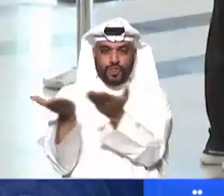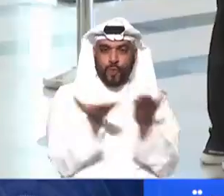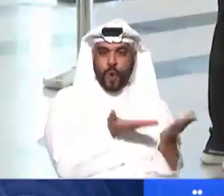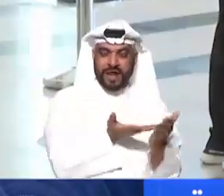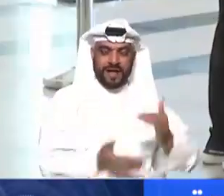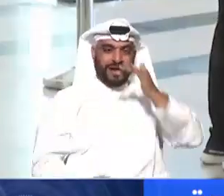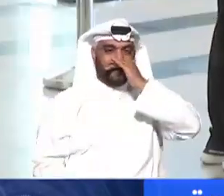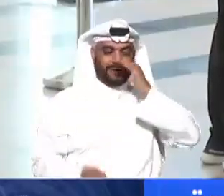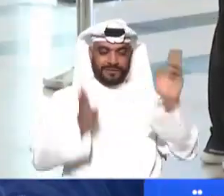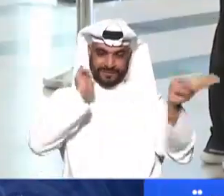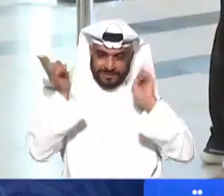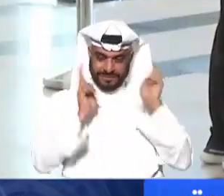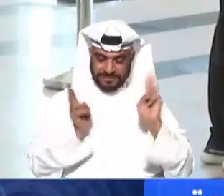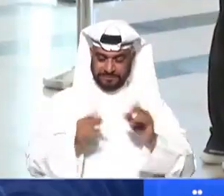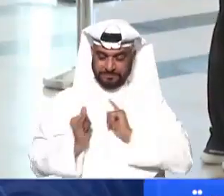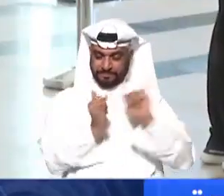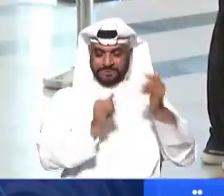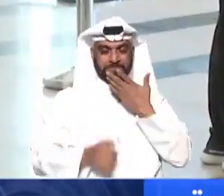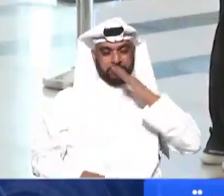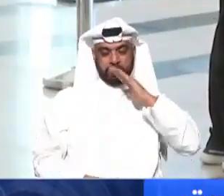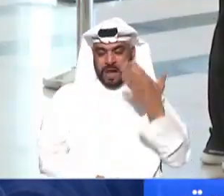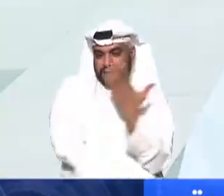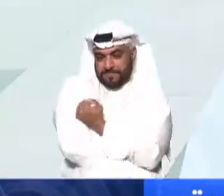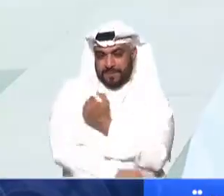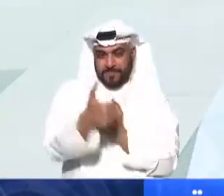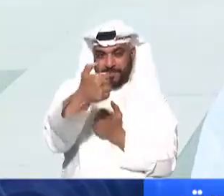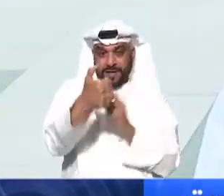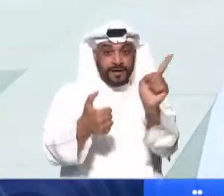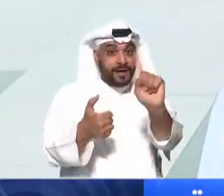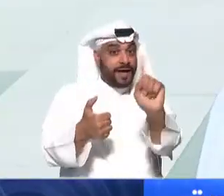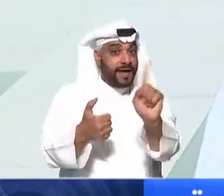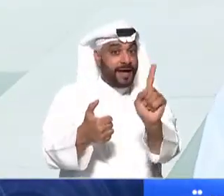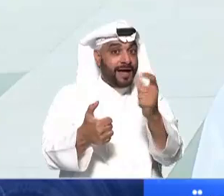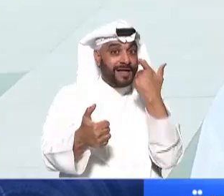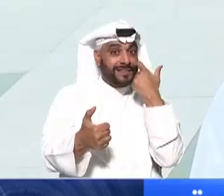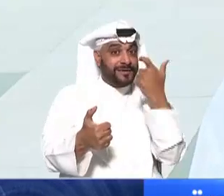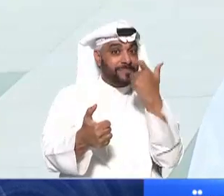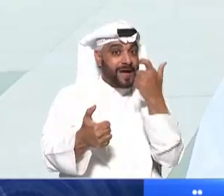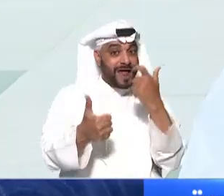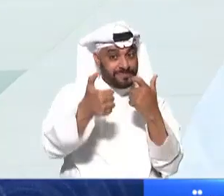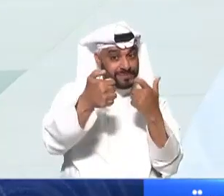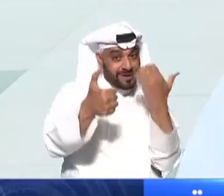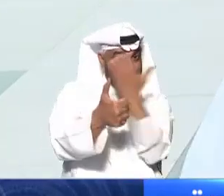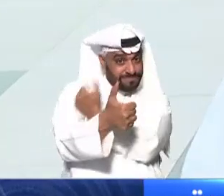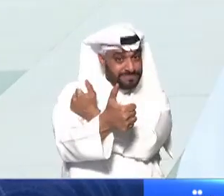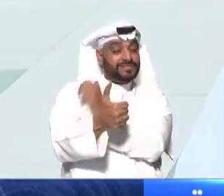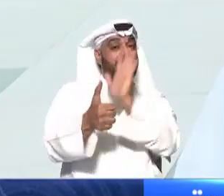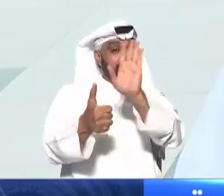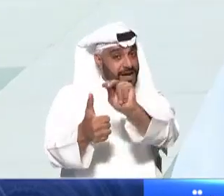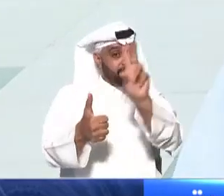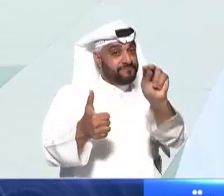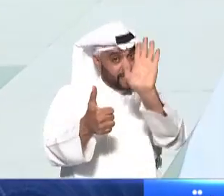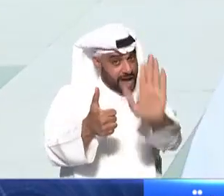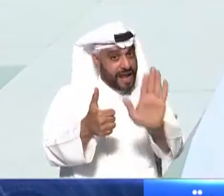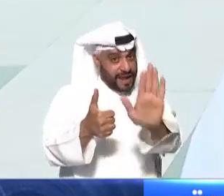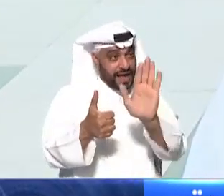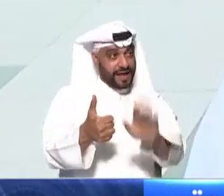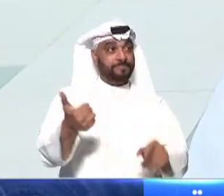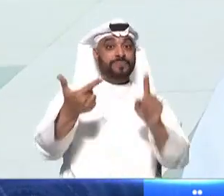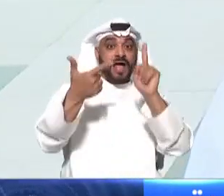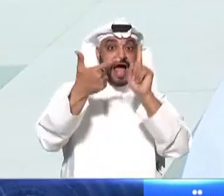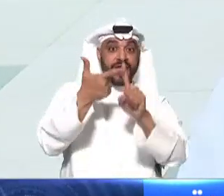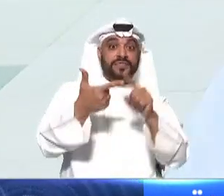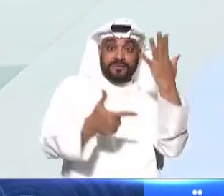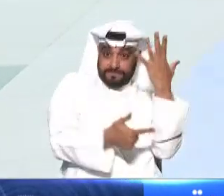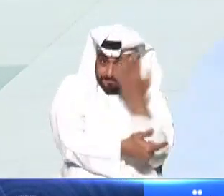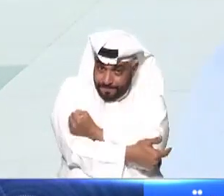أعراس غير مبالين بالمخاطر. أتمنى من كل الناس أن يقدمون على التطعيم، لأن أمر